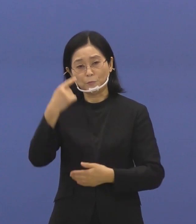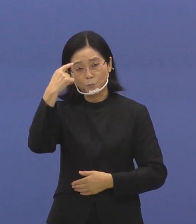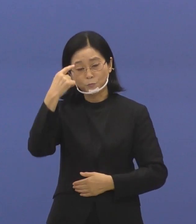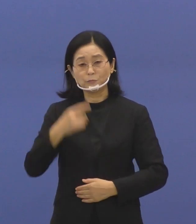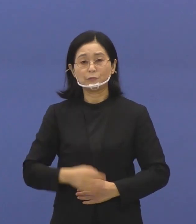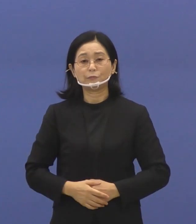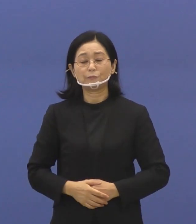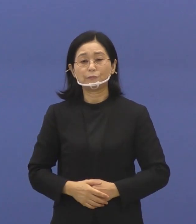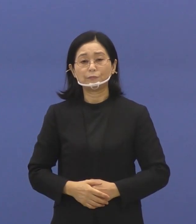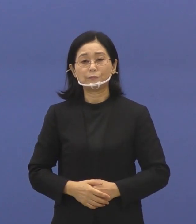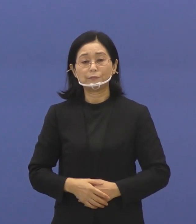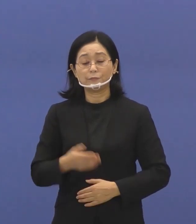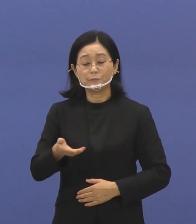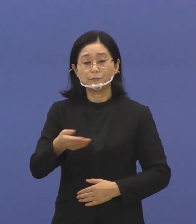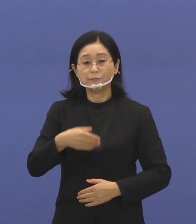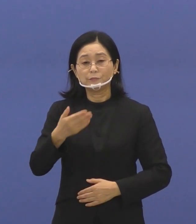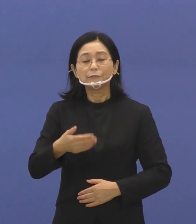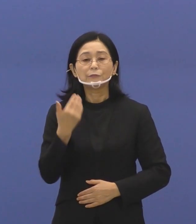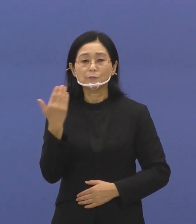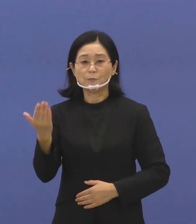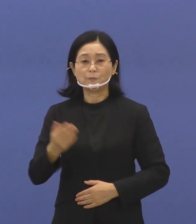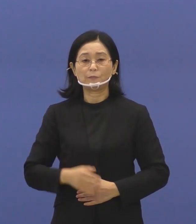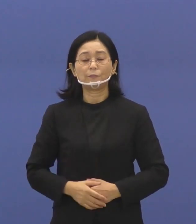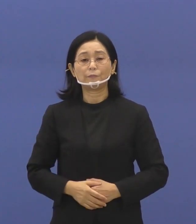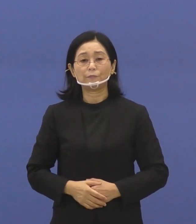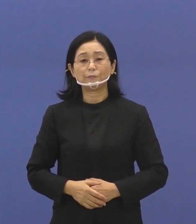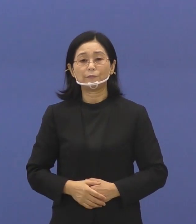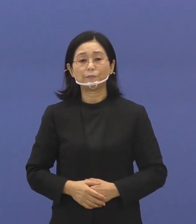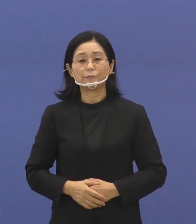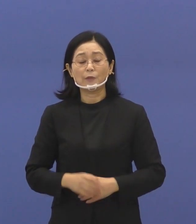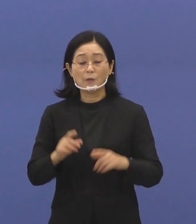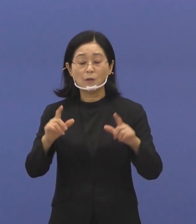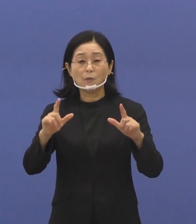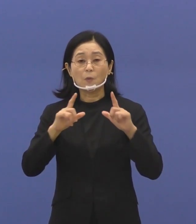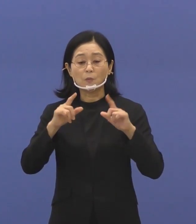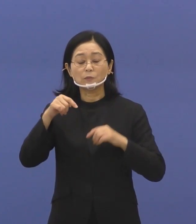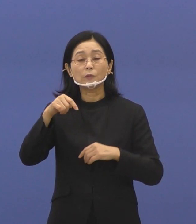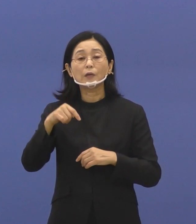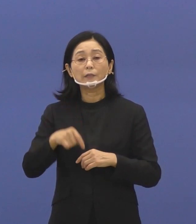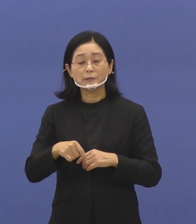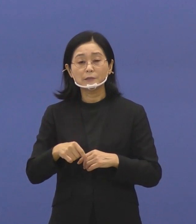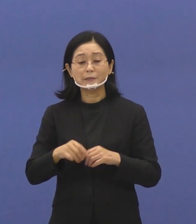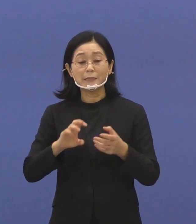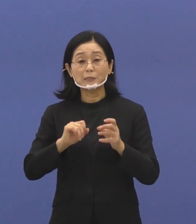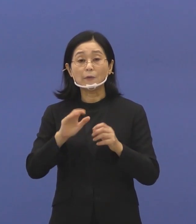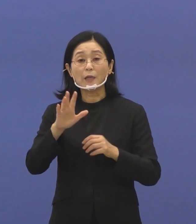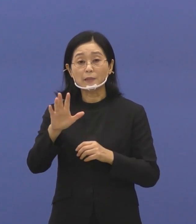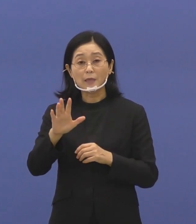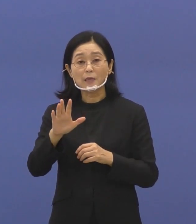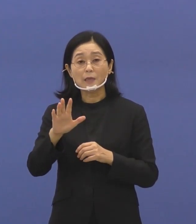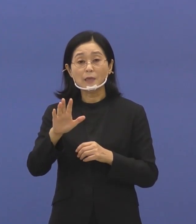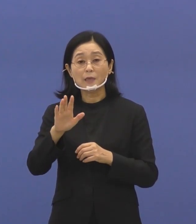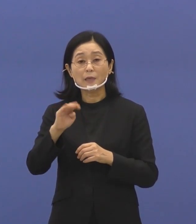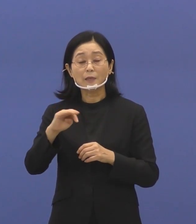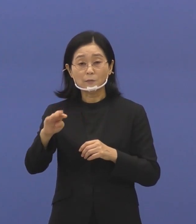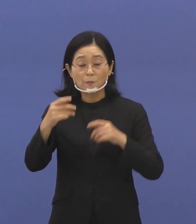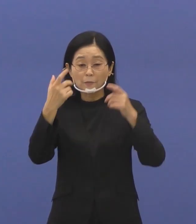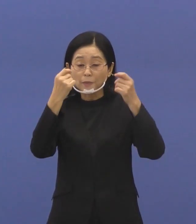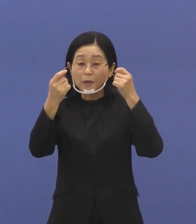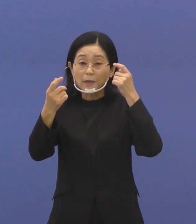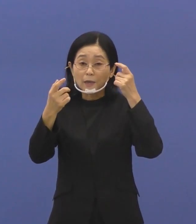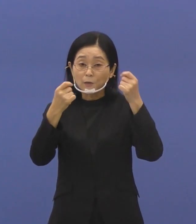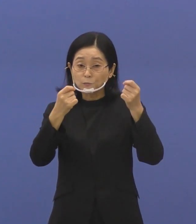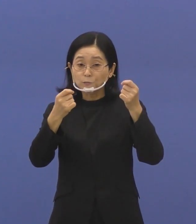あともう一点だけ教えていただきたいんですが、あのこの、その報告の中で岩手県の大学進学率